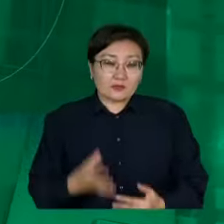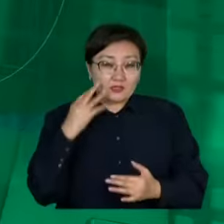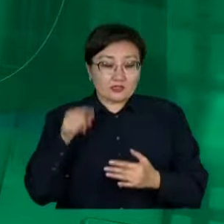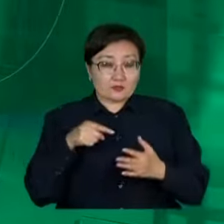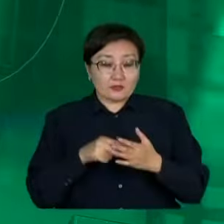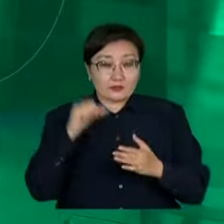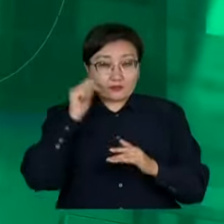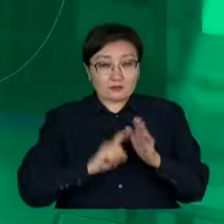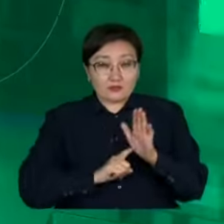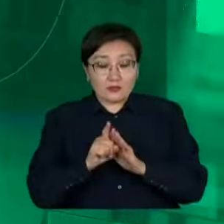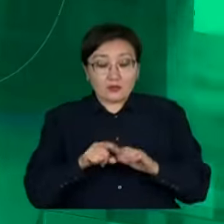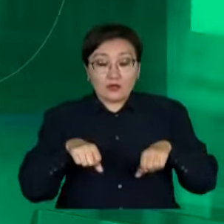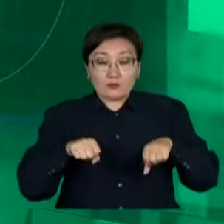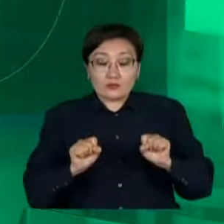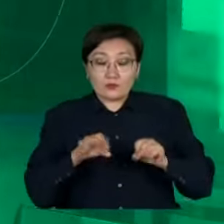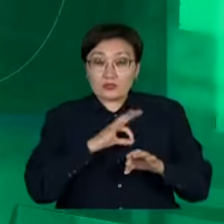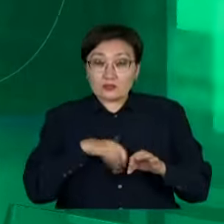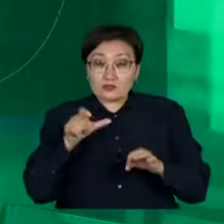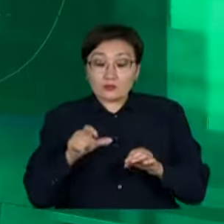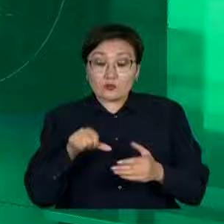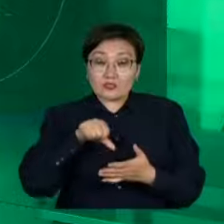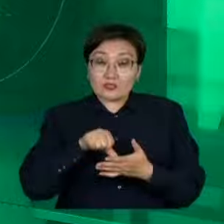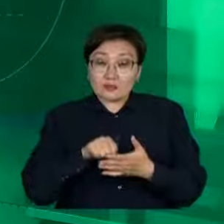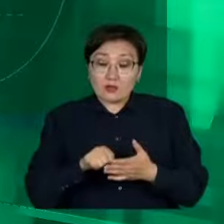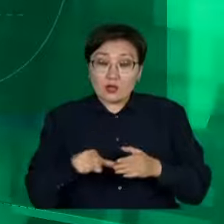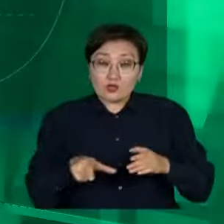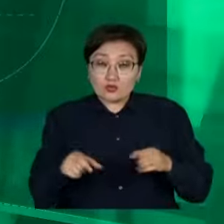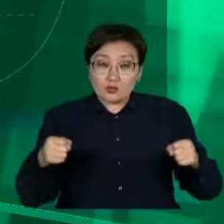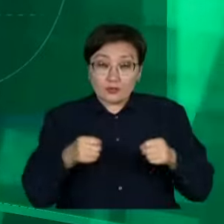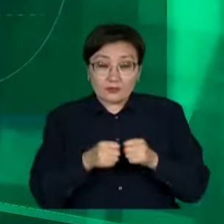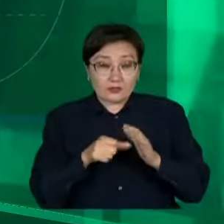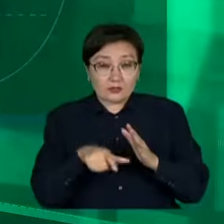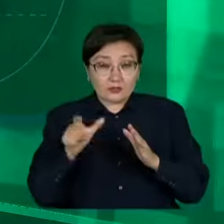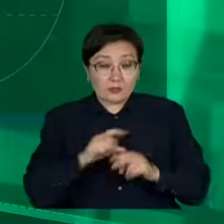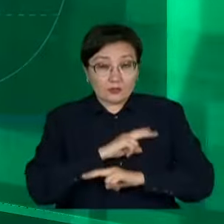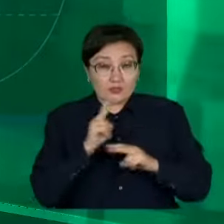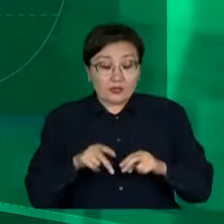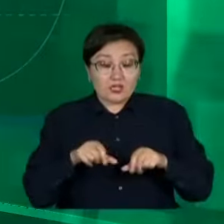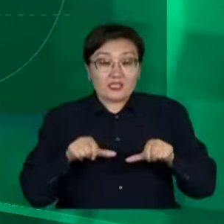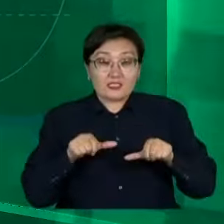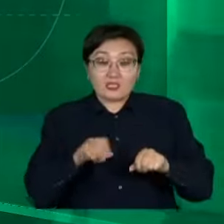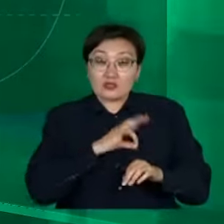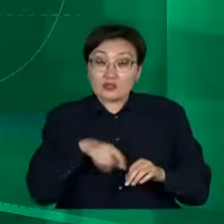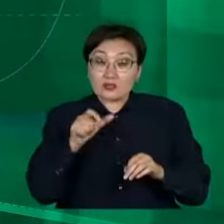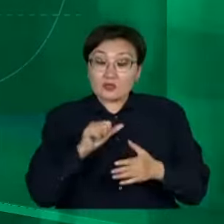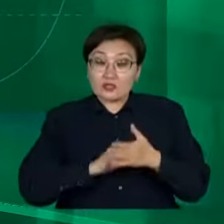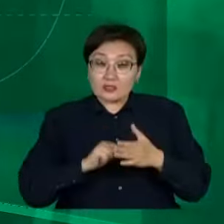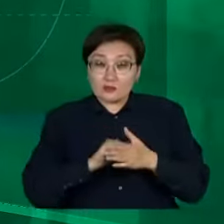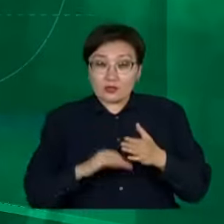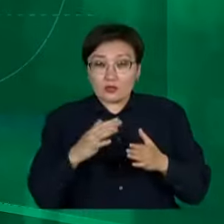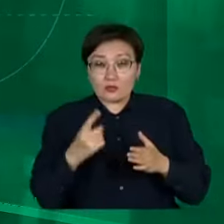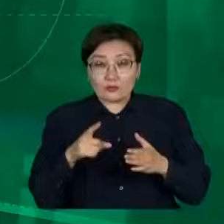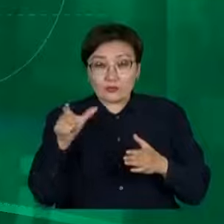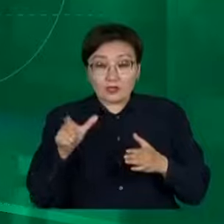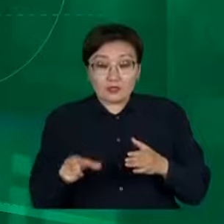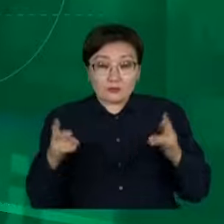Алматыда жыл басынан бері мопедшілердің қатысуымен болған жол апатынан 6 адам қаза тапса, самокат тізгіндегендер кесірінен 51 адам